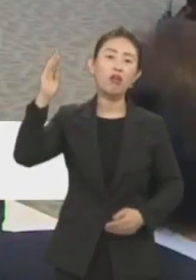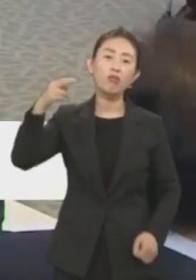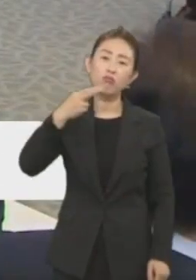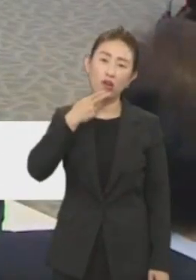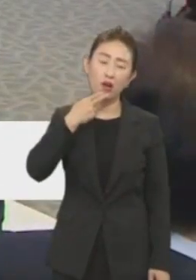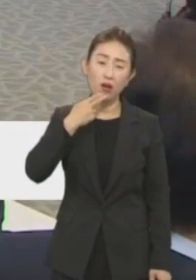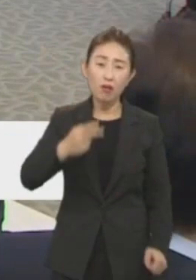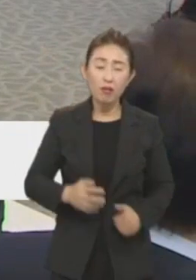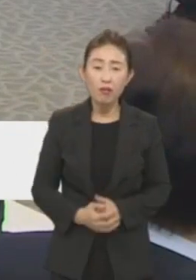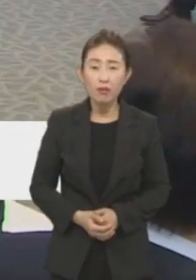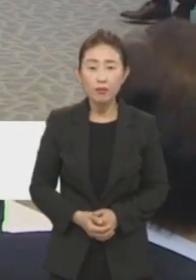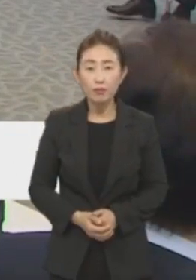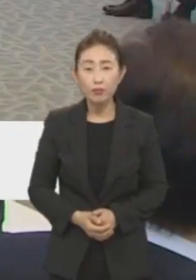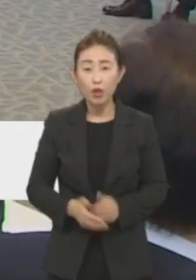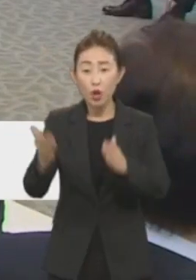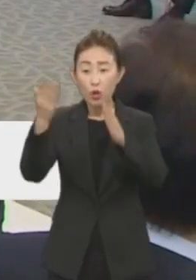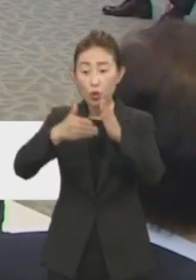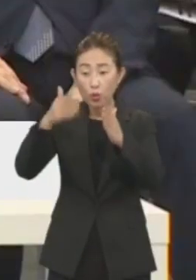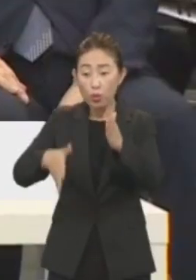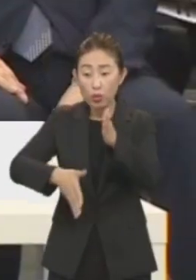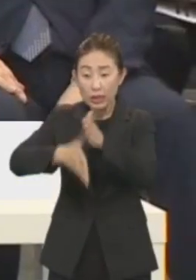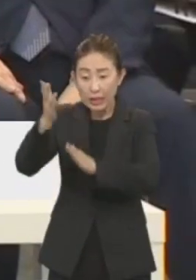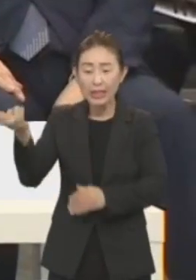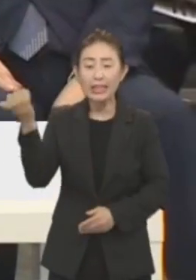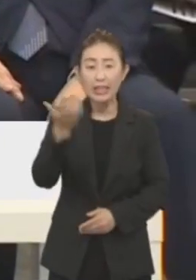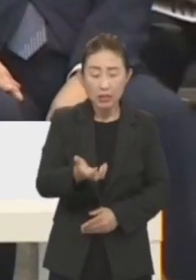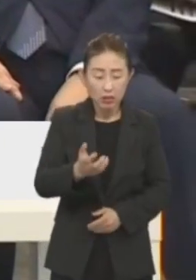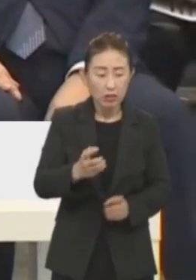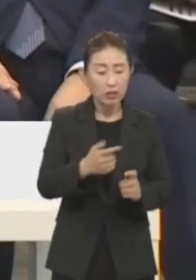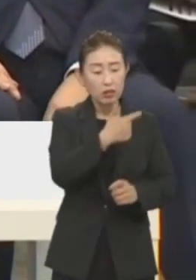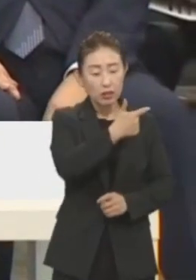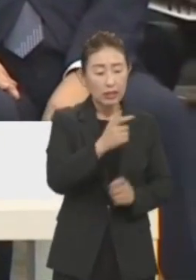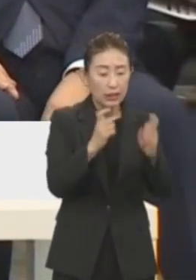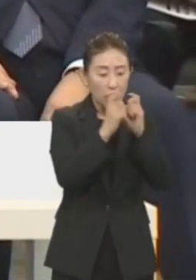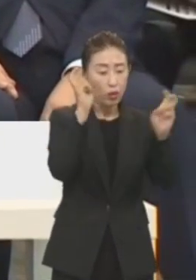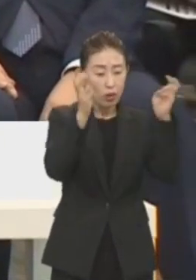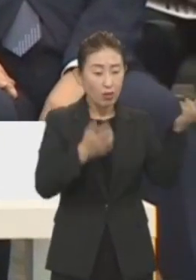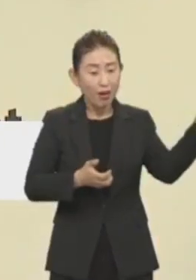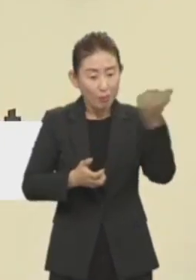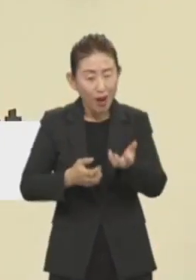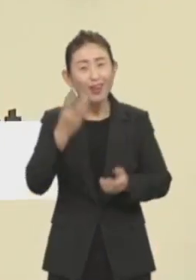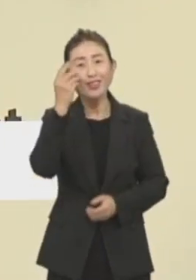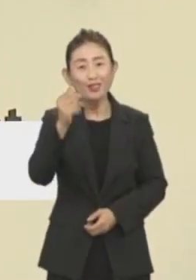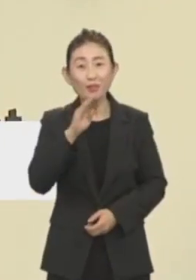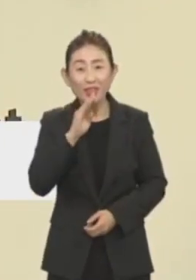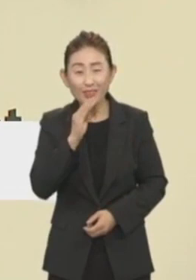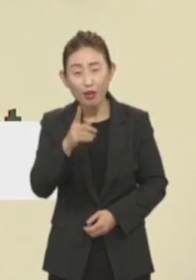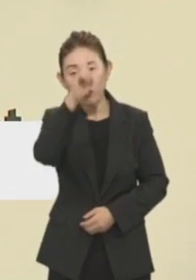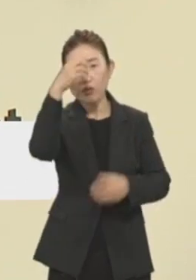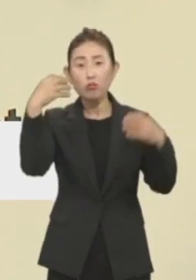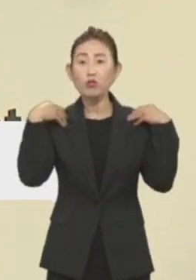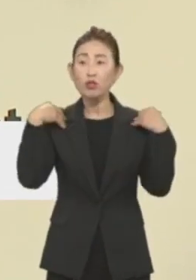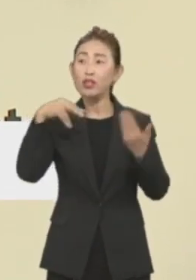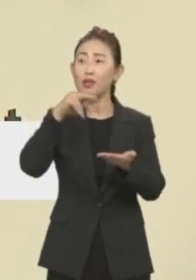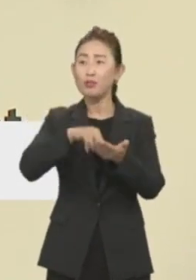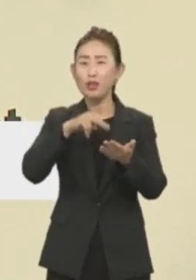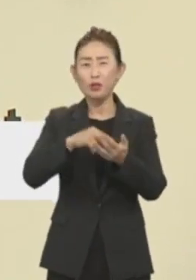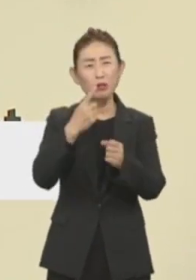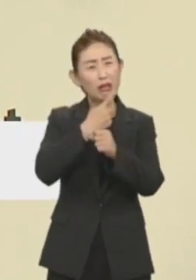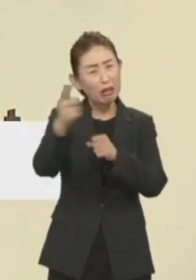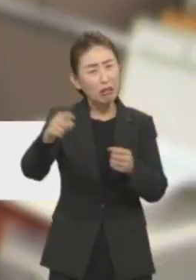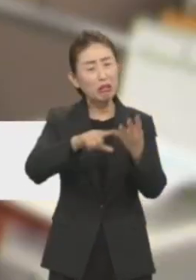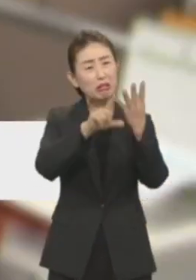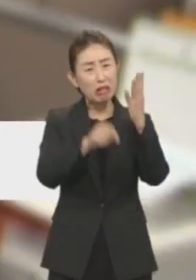없었습니다. 공공기관이 이전되면 민간기업 이전도 촉진되지만 정부 방침은 내년 4월 총선